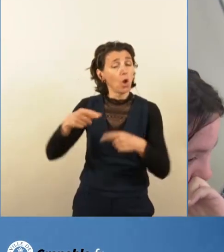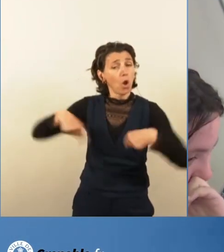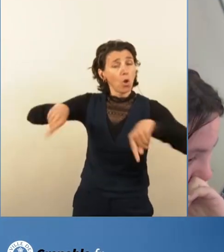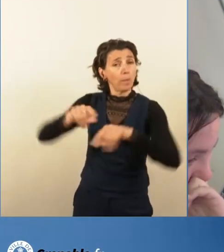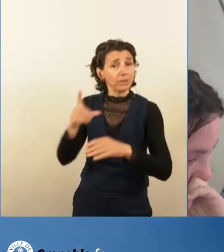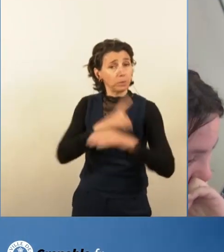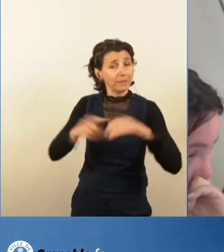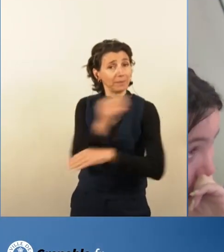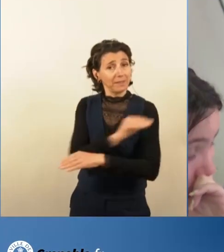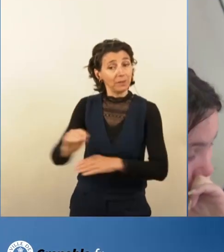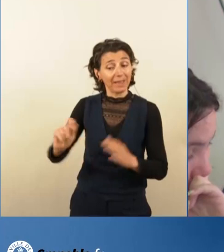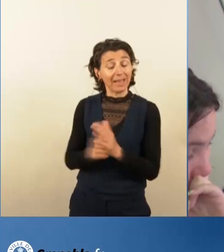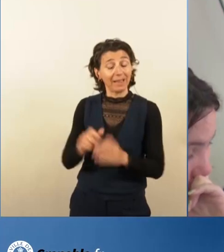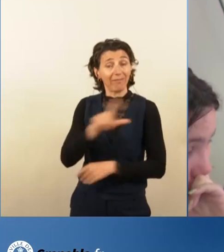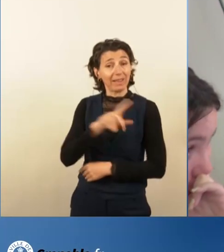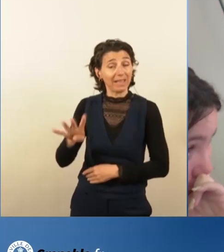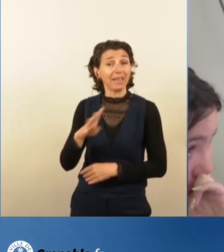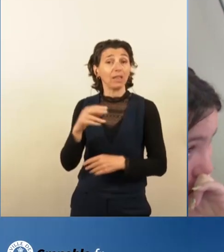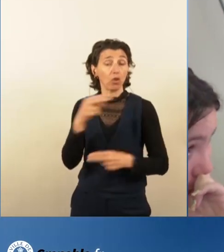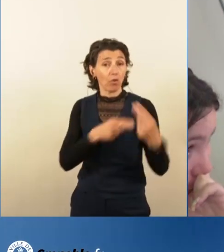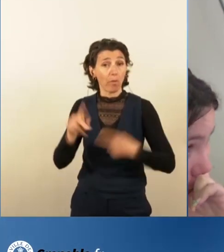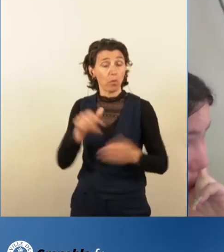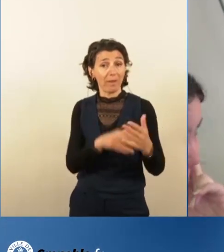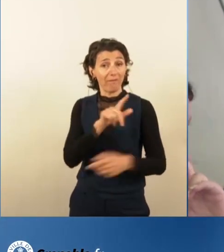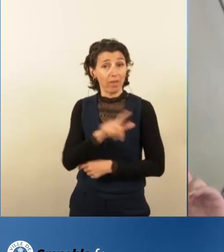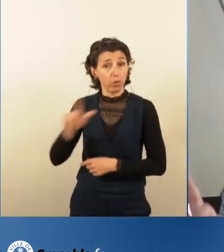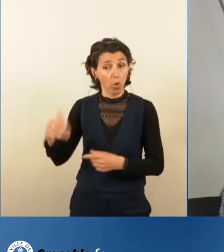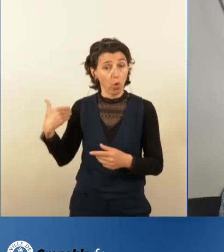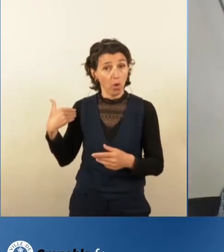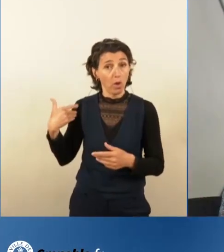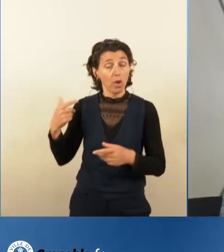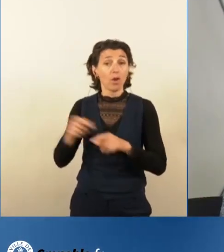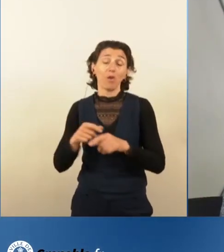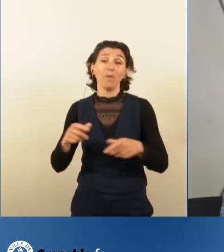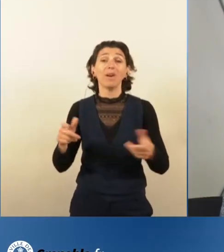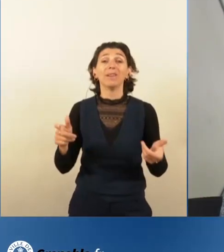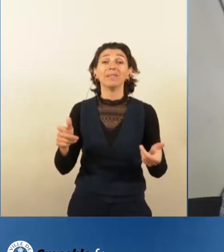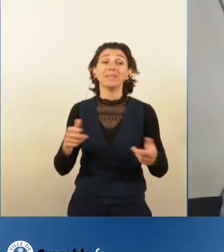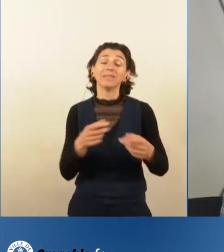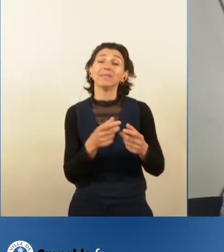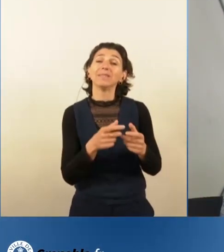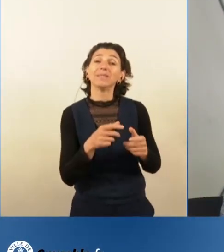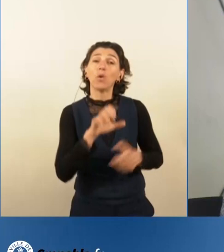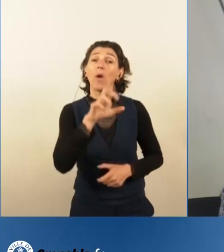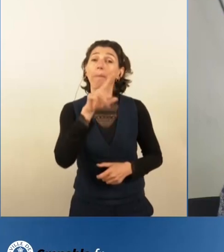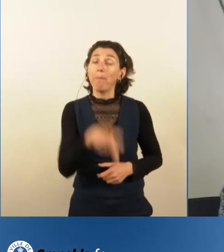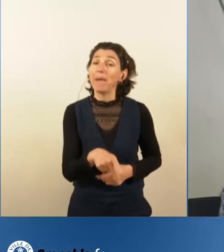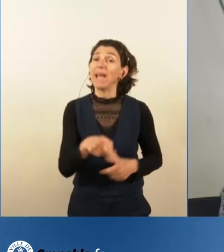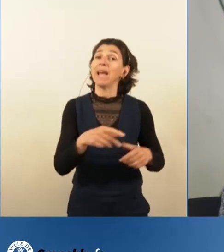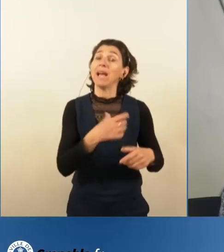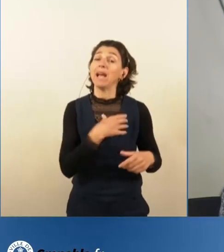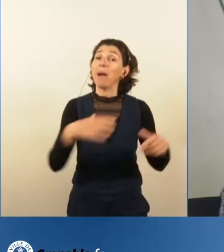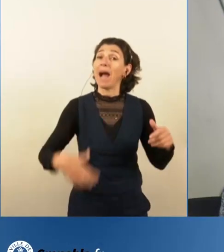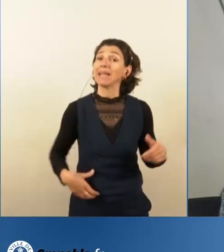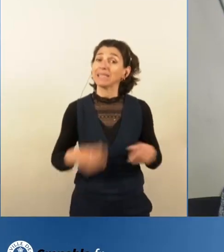novembre 2022 a émis à lever la vie défavorable pour l'établissement souvent du public hôtel de ville je rappelle